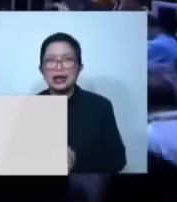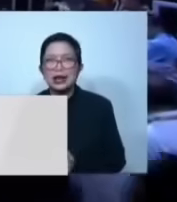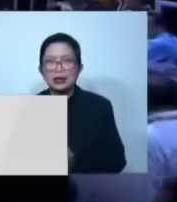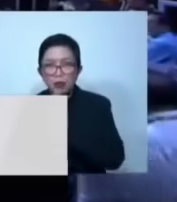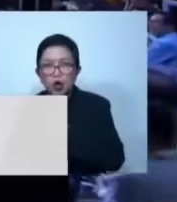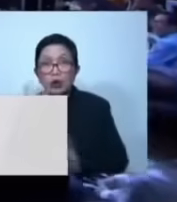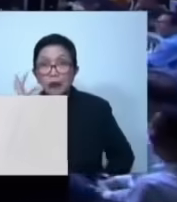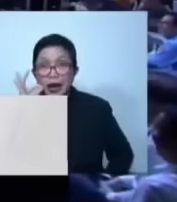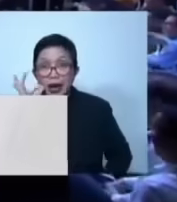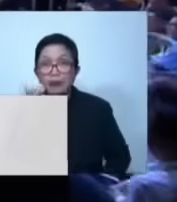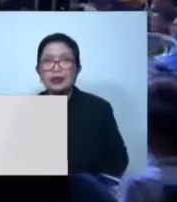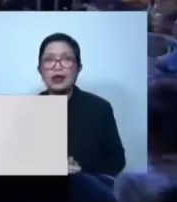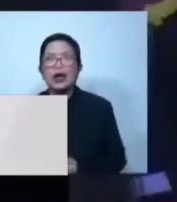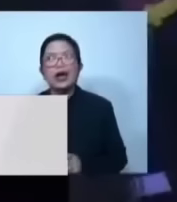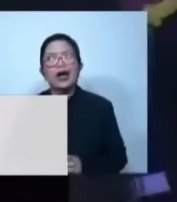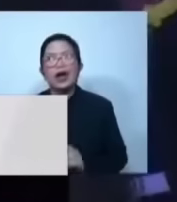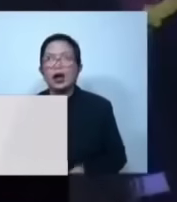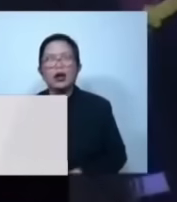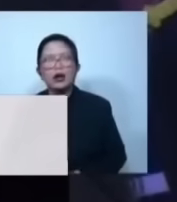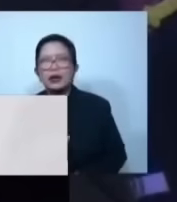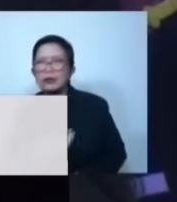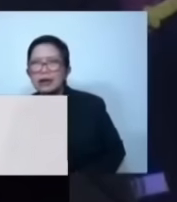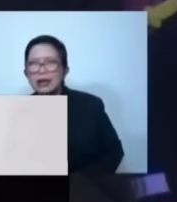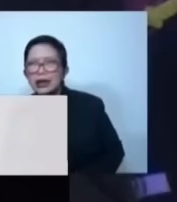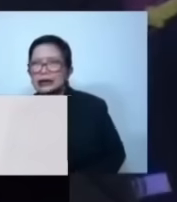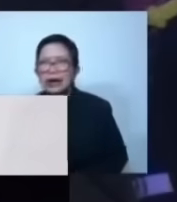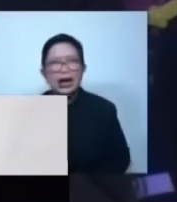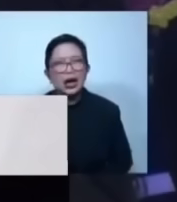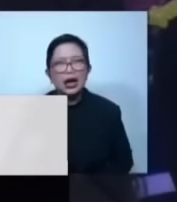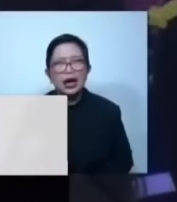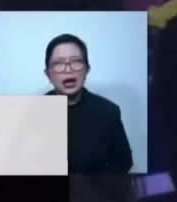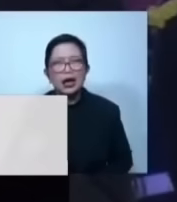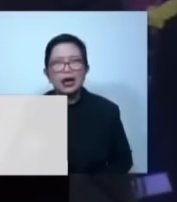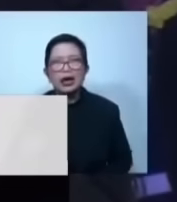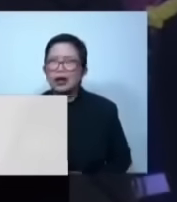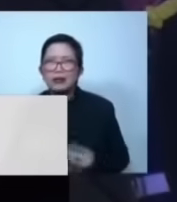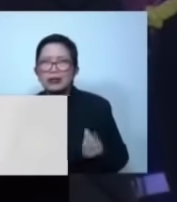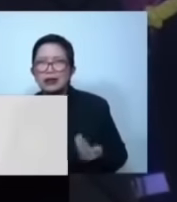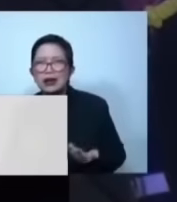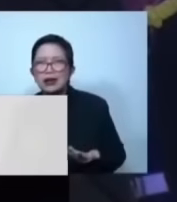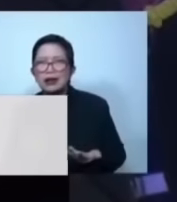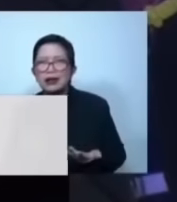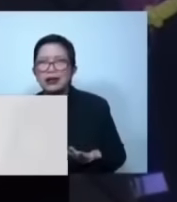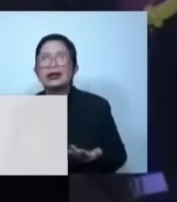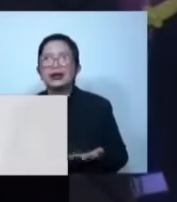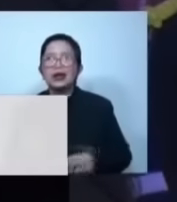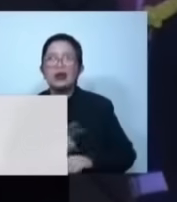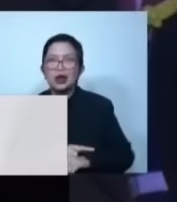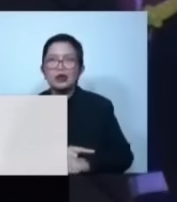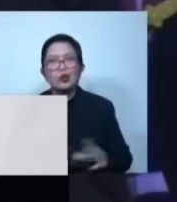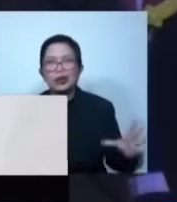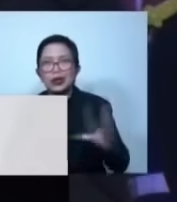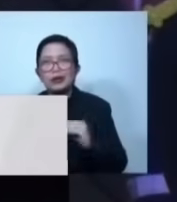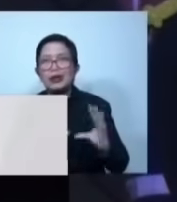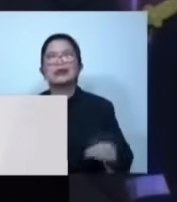ini terdapat hal-hal yang kurang berkenan pada kesempatan debat